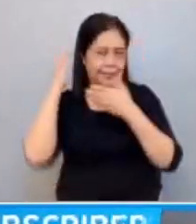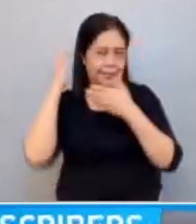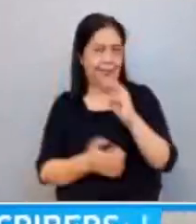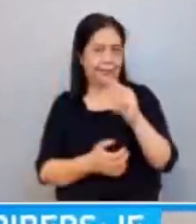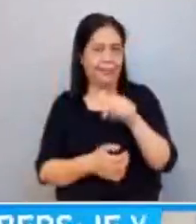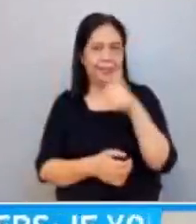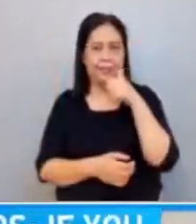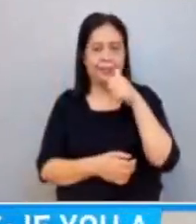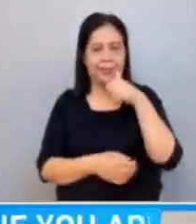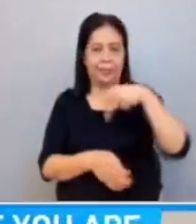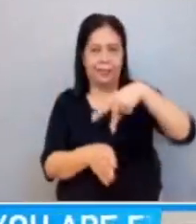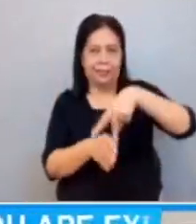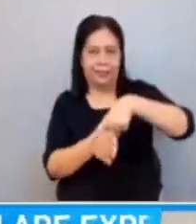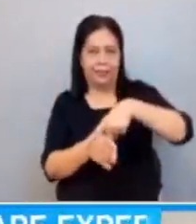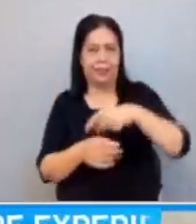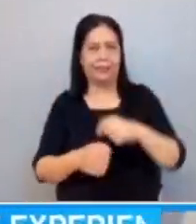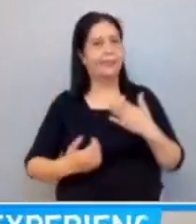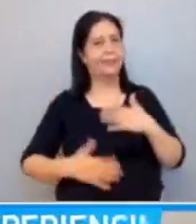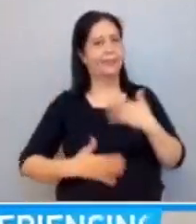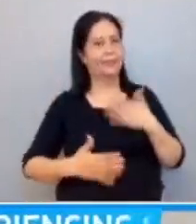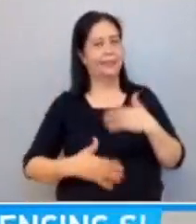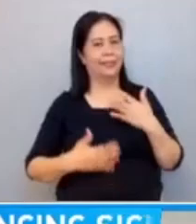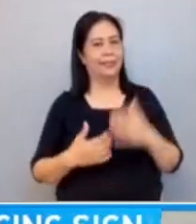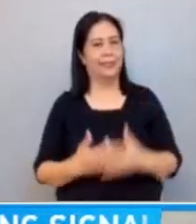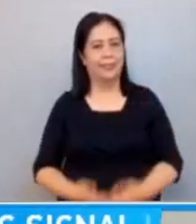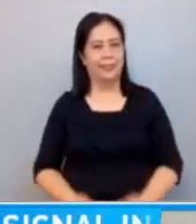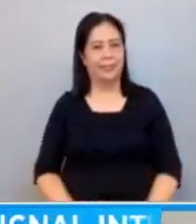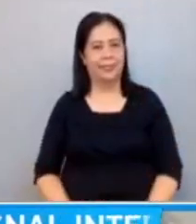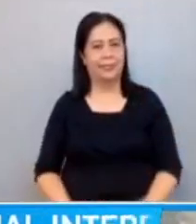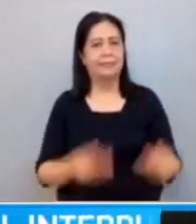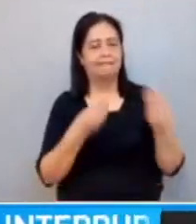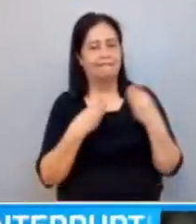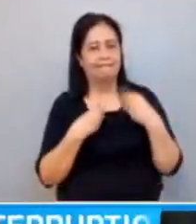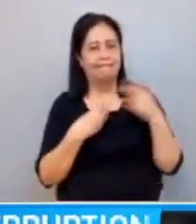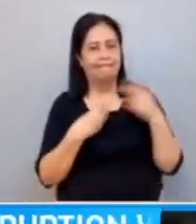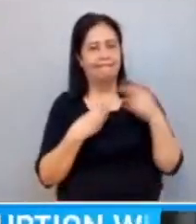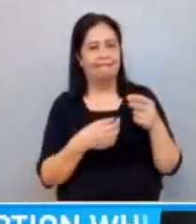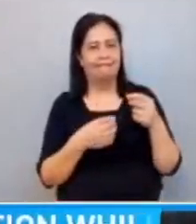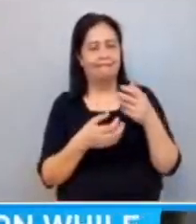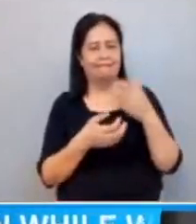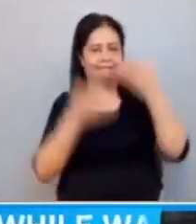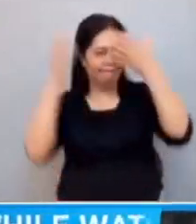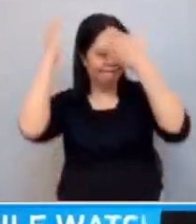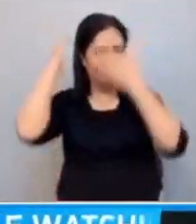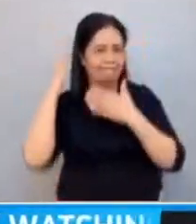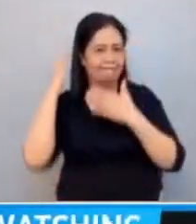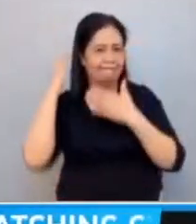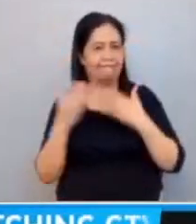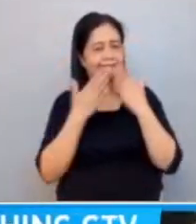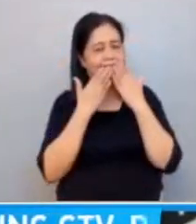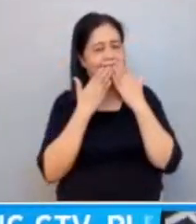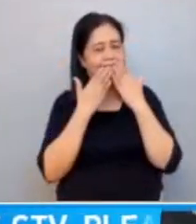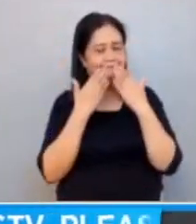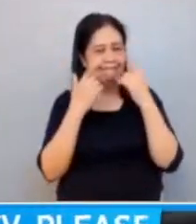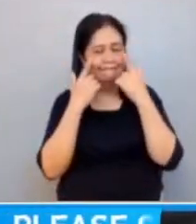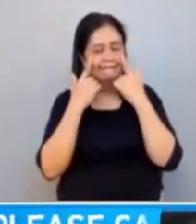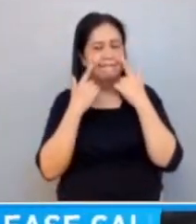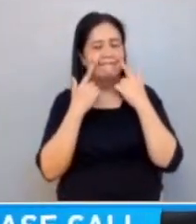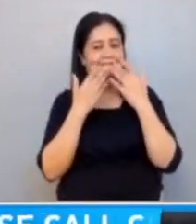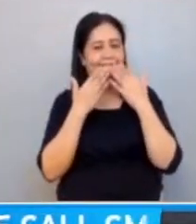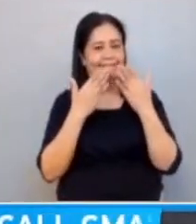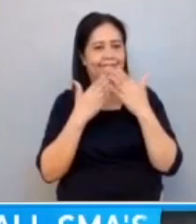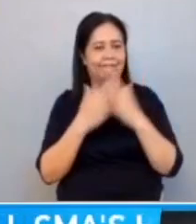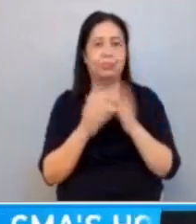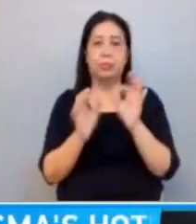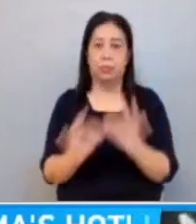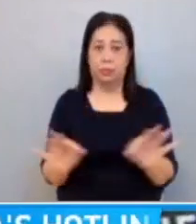angkas. Masaya po ako kasi binigyan na po ni sir ng helmet. Thank you po, sir. Napaka-importante